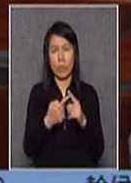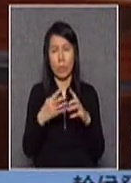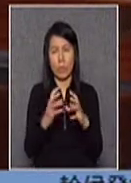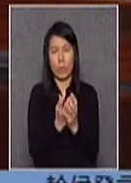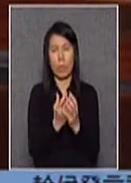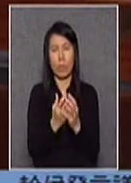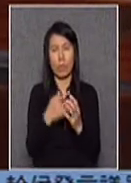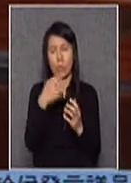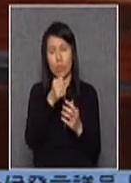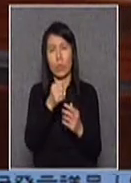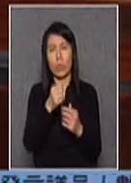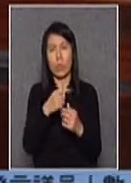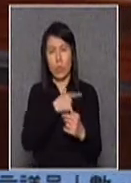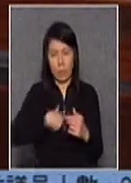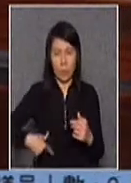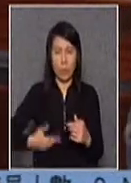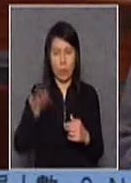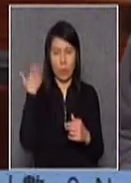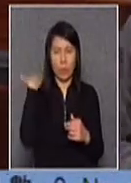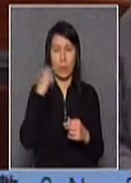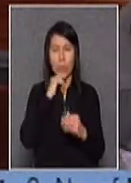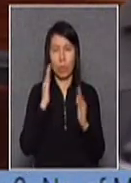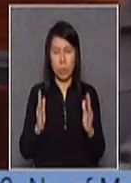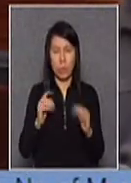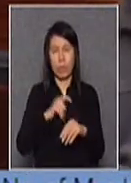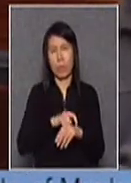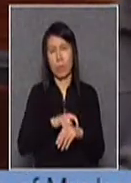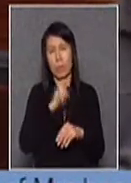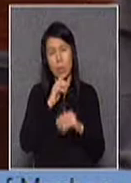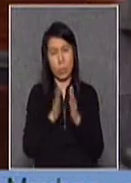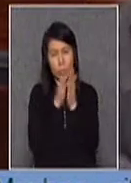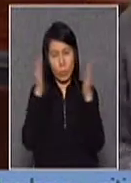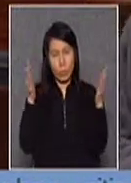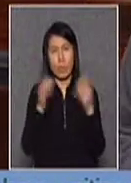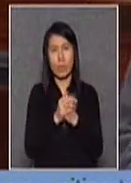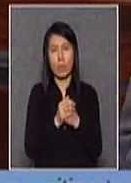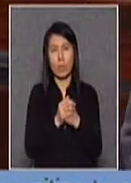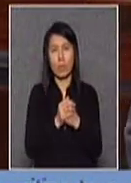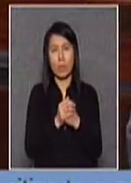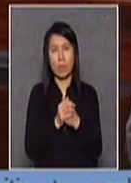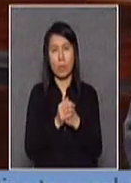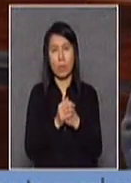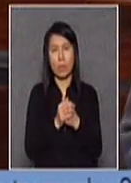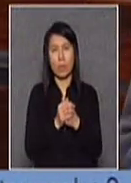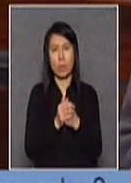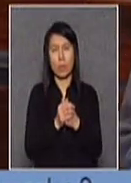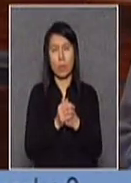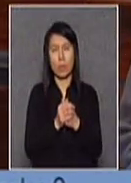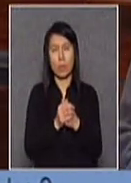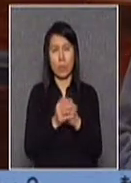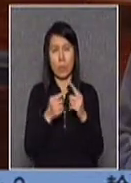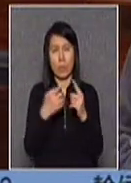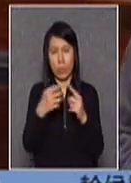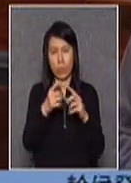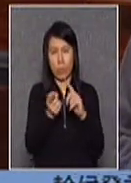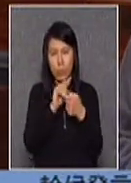呢，即過去有段時間有一些報章就成為他們的即代言人，